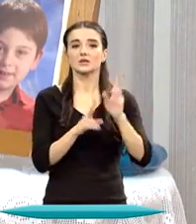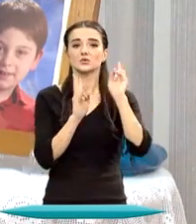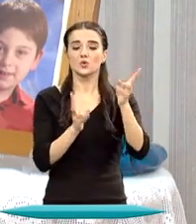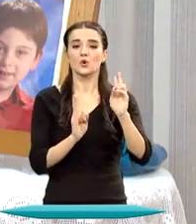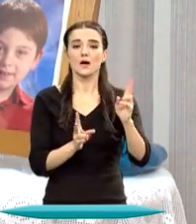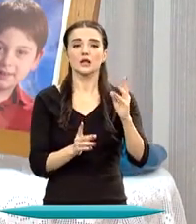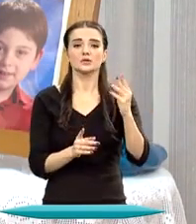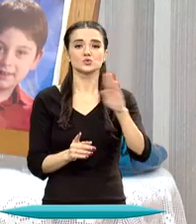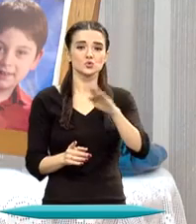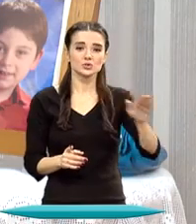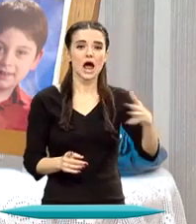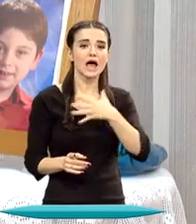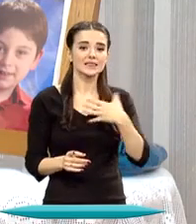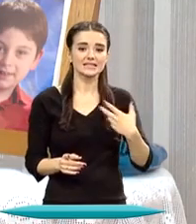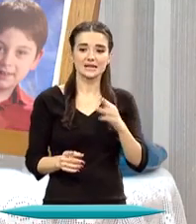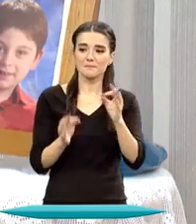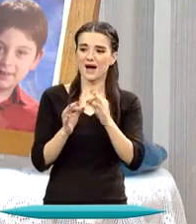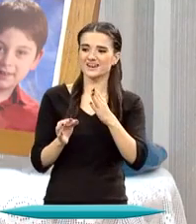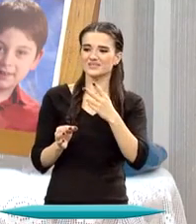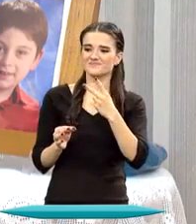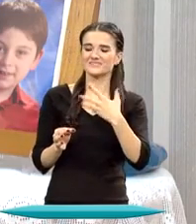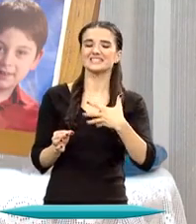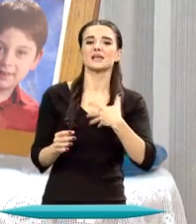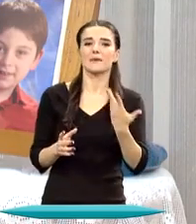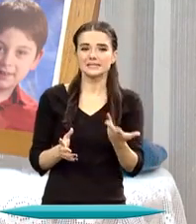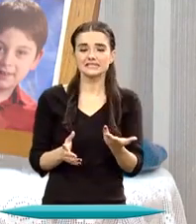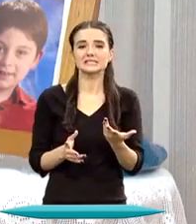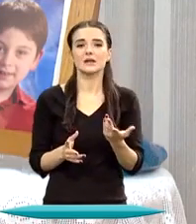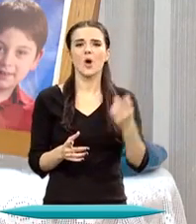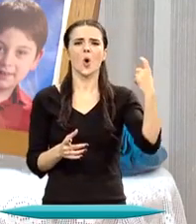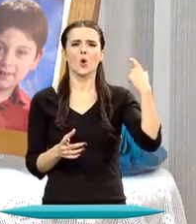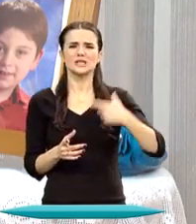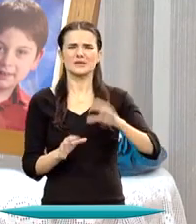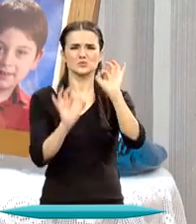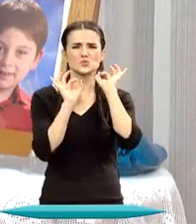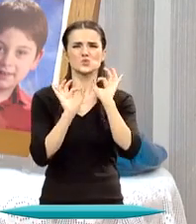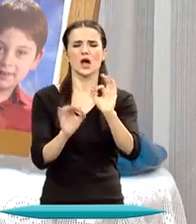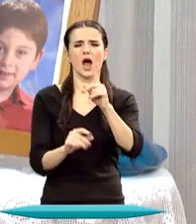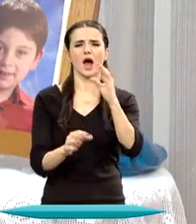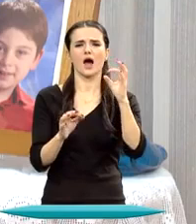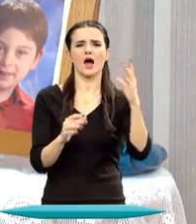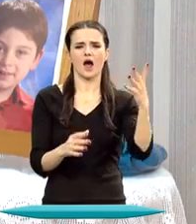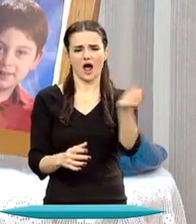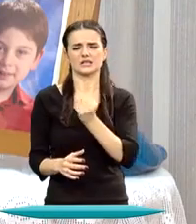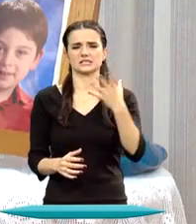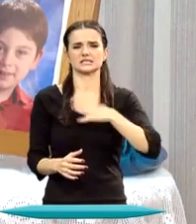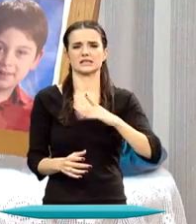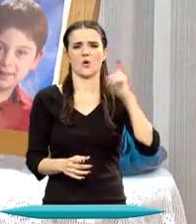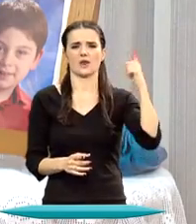o normal çocuk velileri istememesine rağmen Baha'yı özellikle almayı kabul etti.